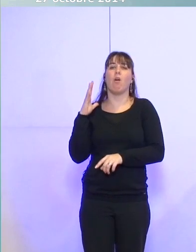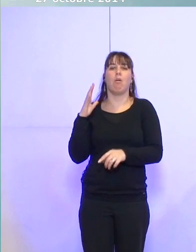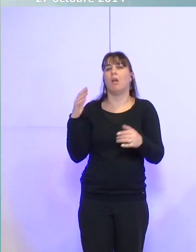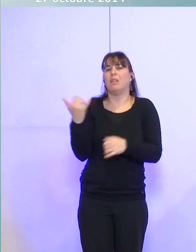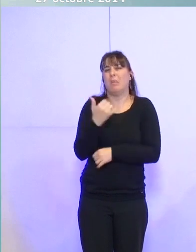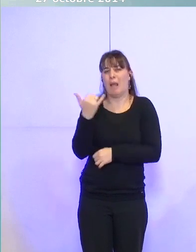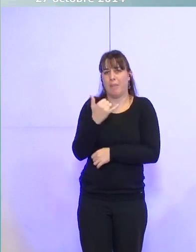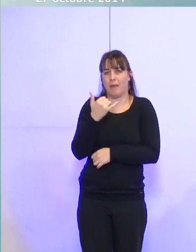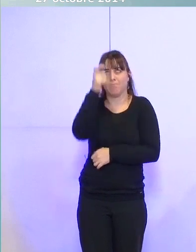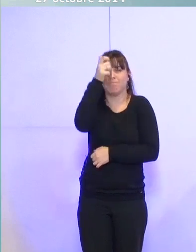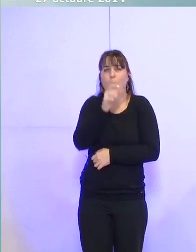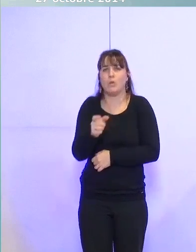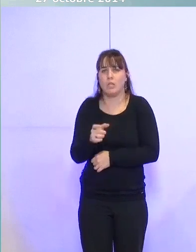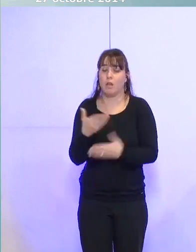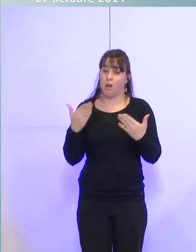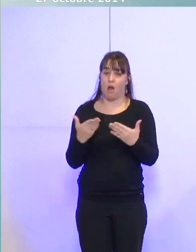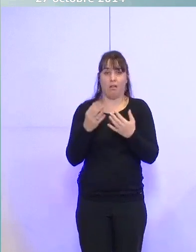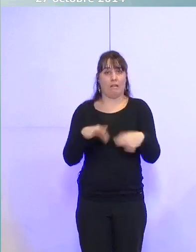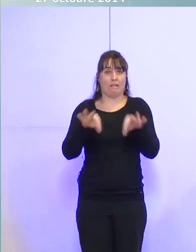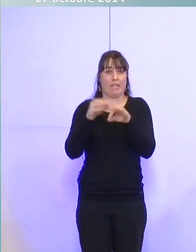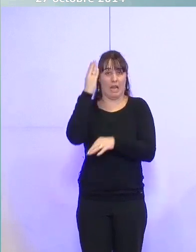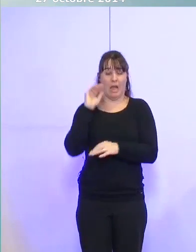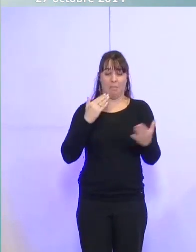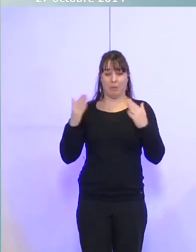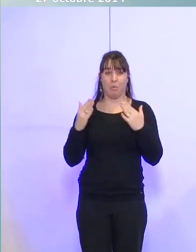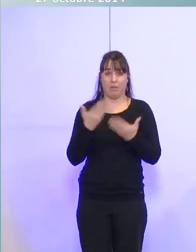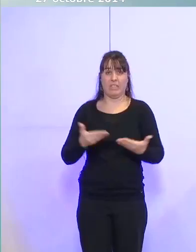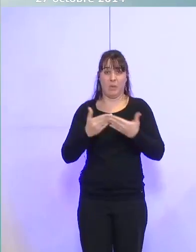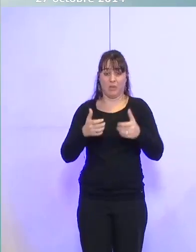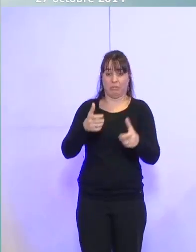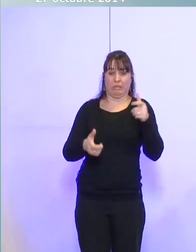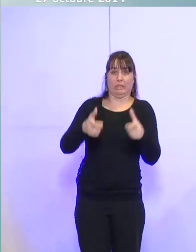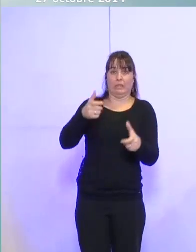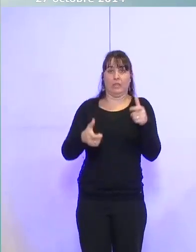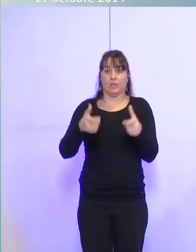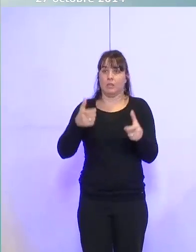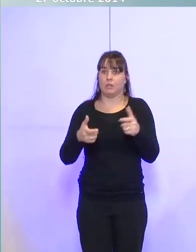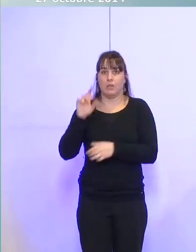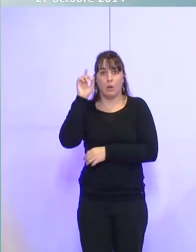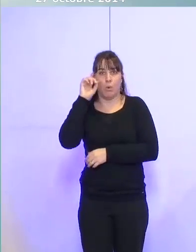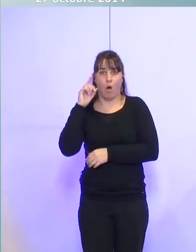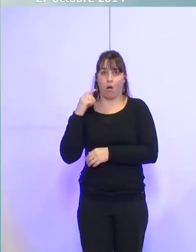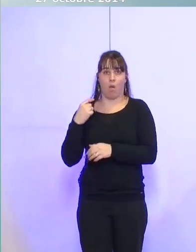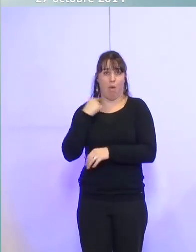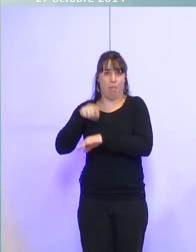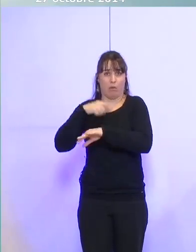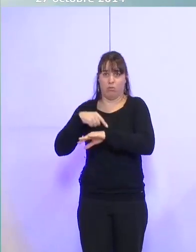antérieurement, la situation d'Alpexpo reste critique parce que beaucoup de temps a été perdu.